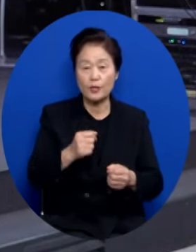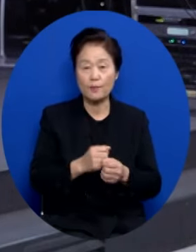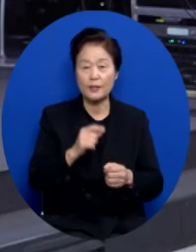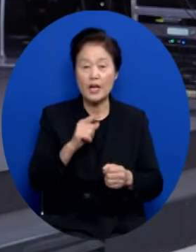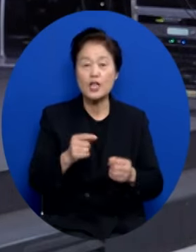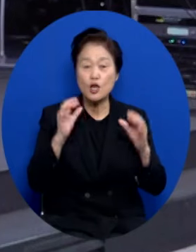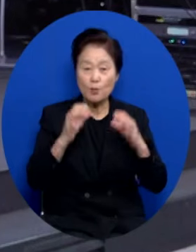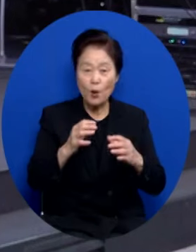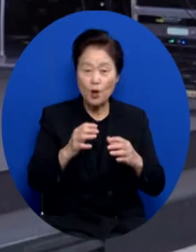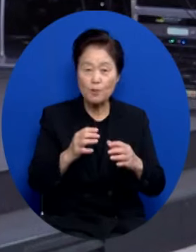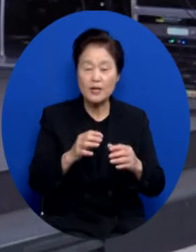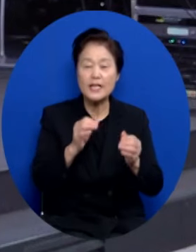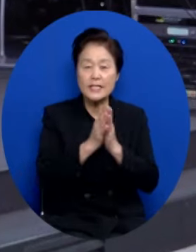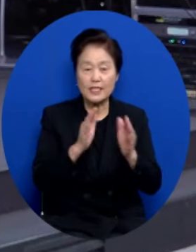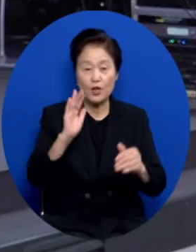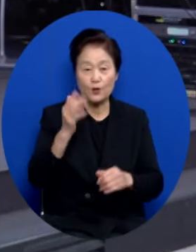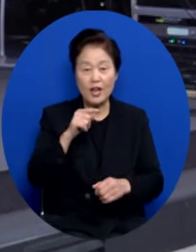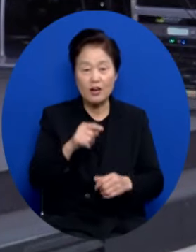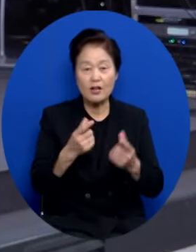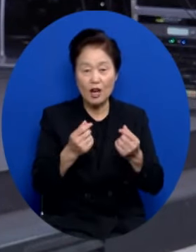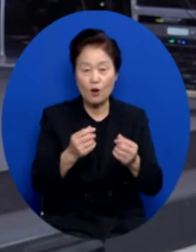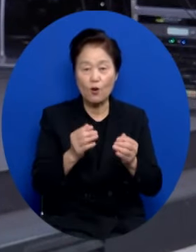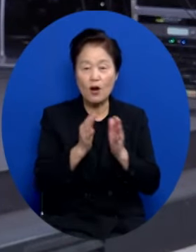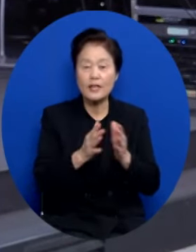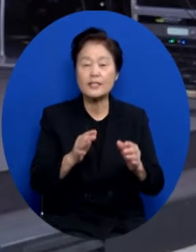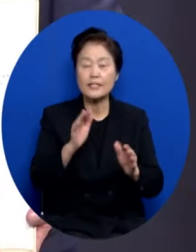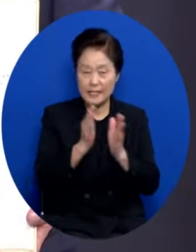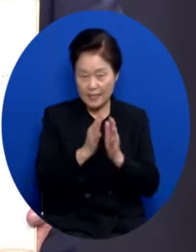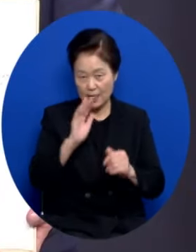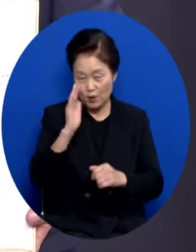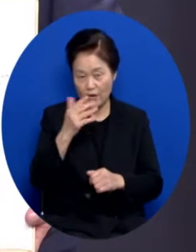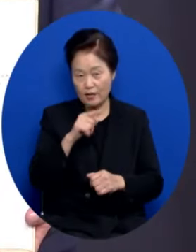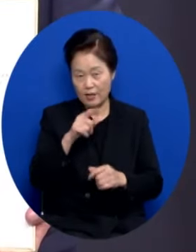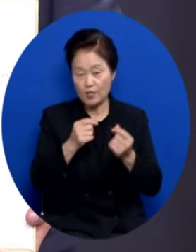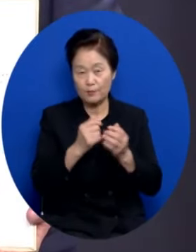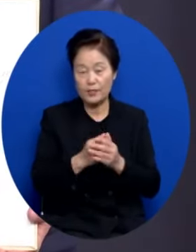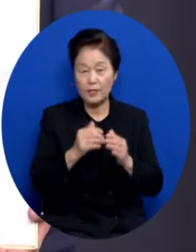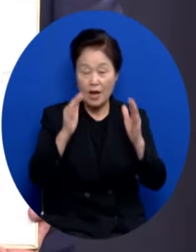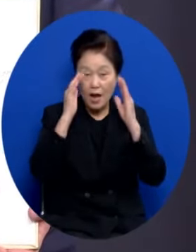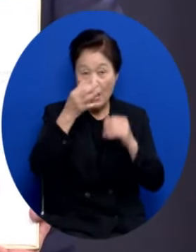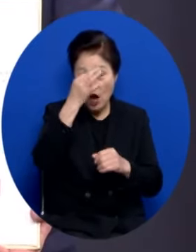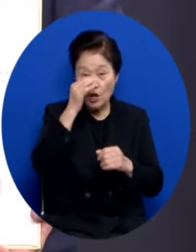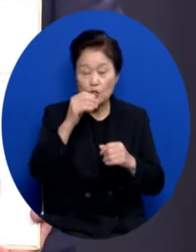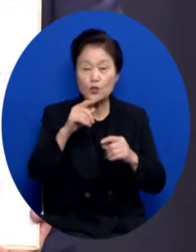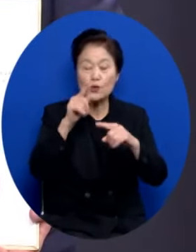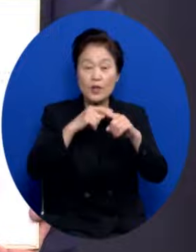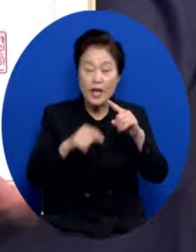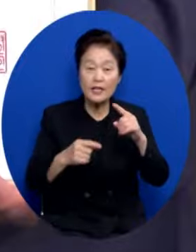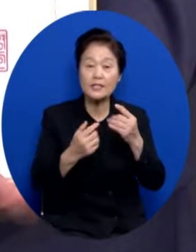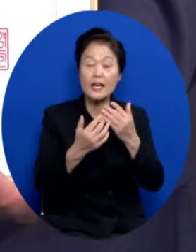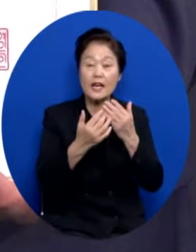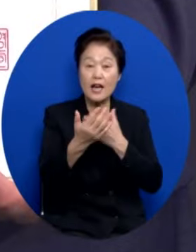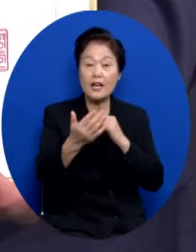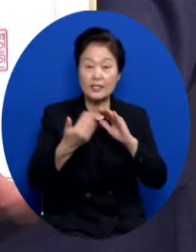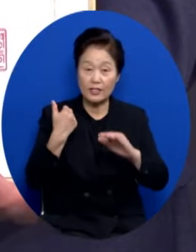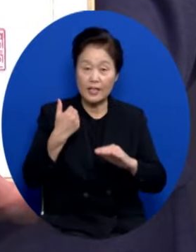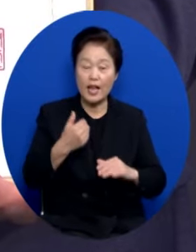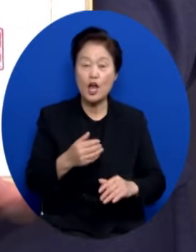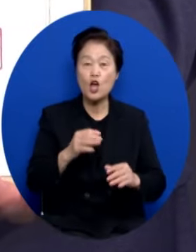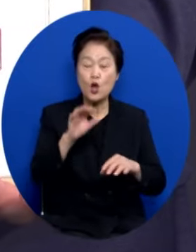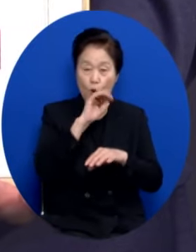그런 의미에서 굉장히 의미 있는 첫 발걸음이 될 것 같아요. 특히 학술대회에 앞서 예배에서 예배 찬양 사역자